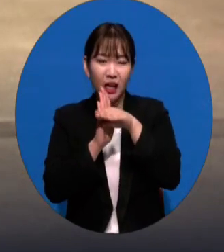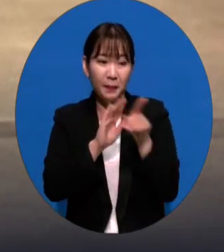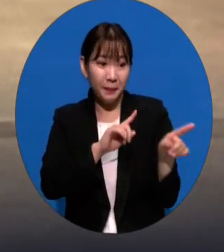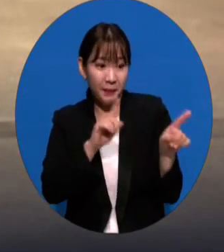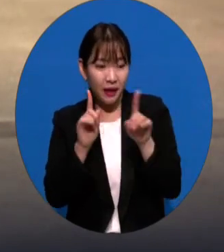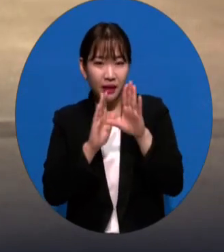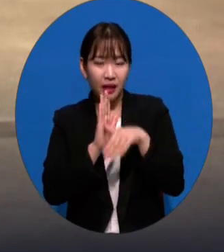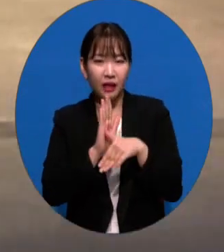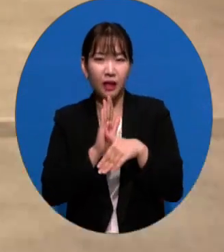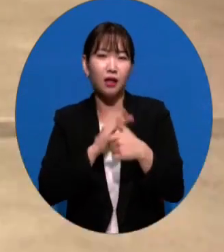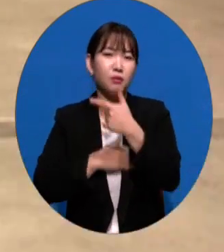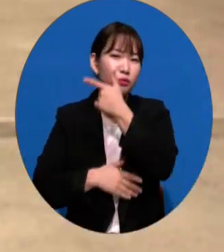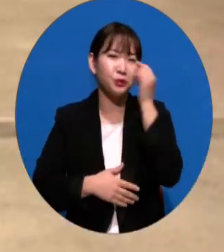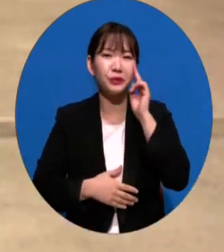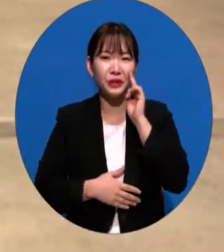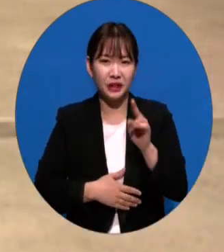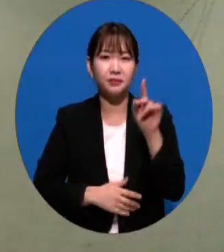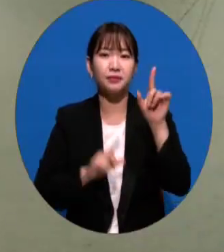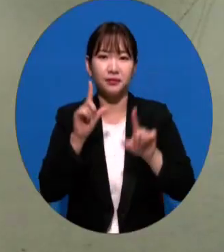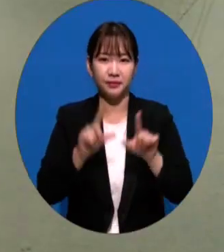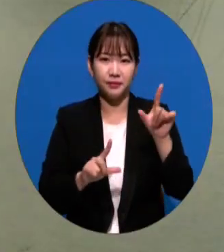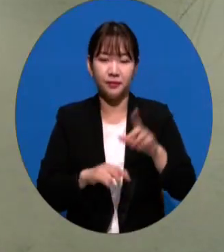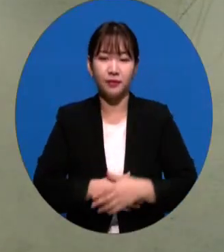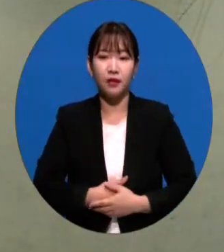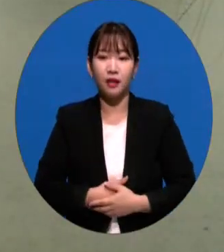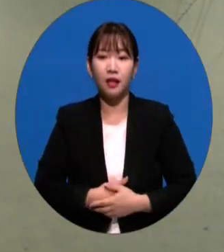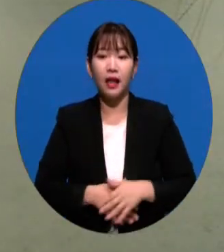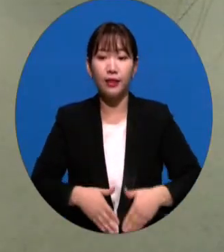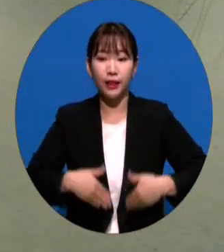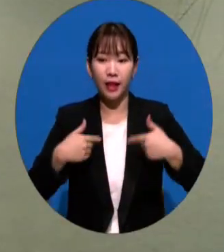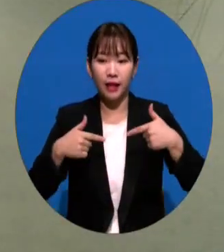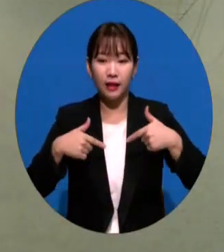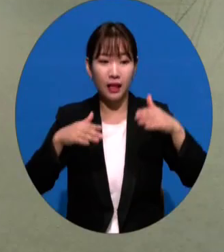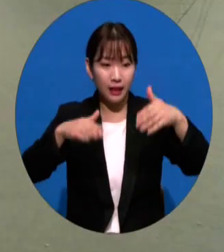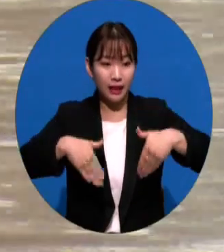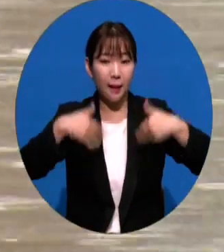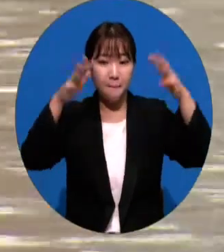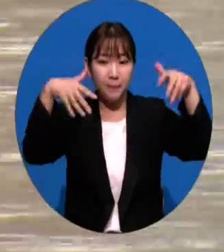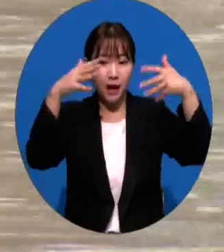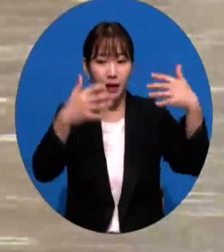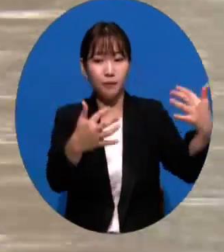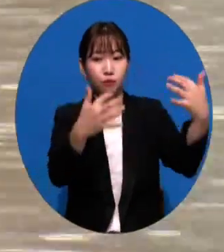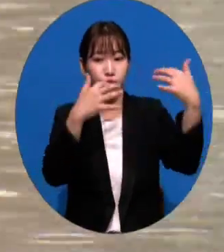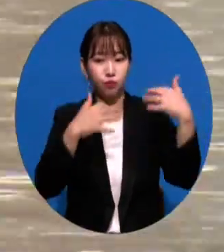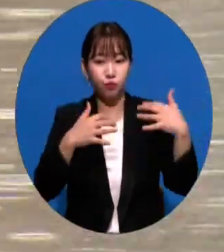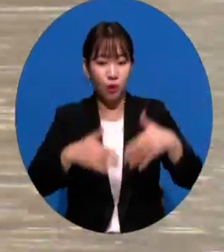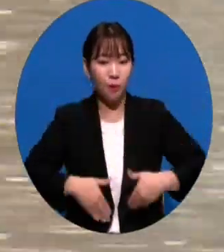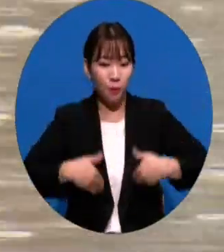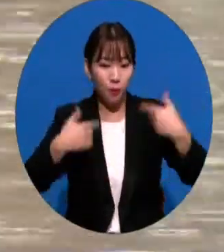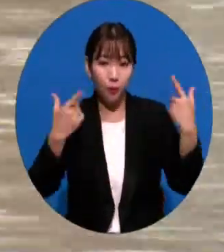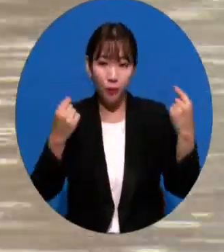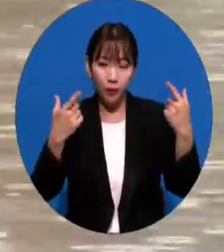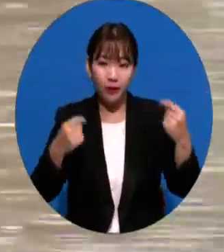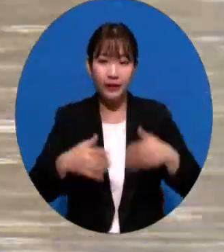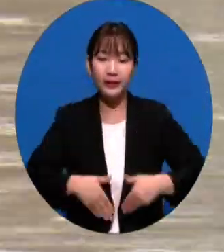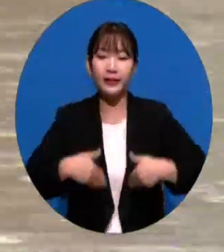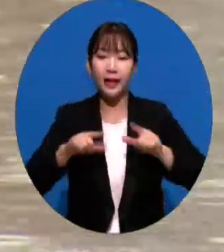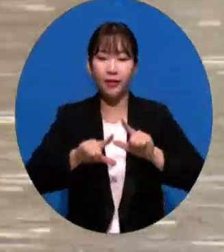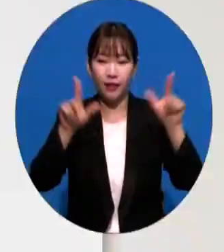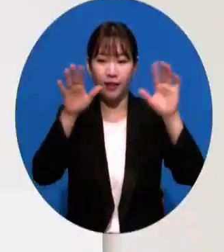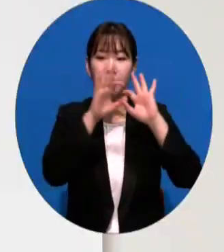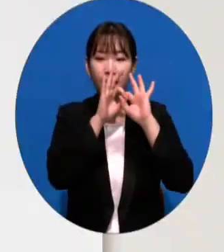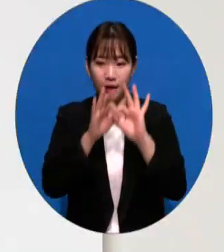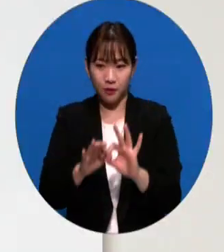아직 한참 못 미치는 수치입니다. 한편 따뜻한 남풍이 강하게 불어들면서 봄처럼 포근한 날씨가 이어지고